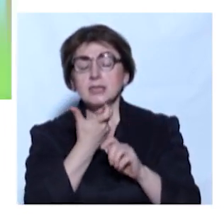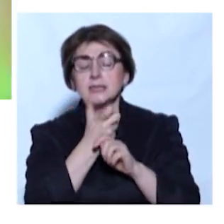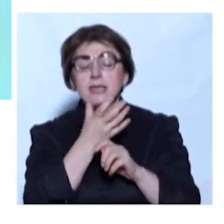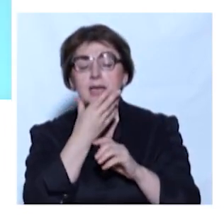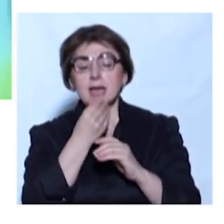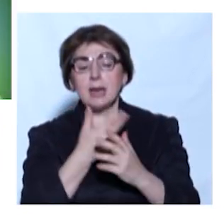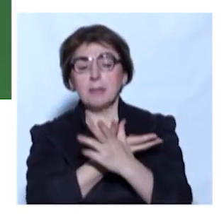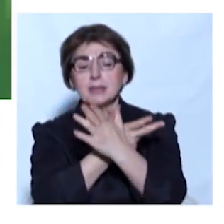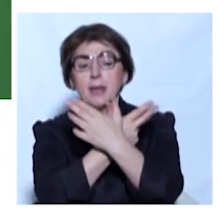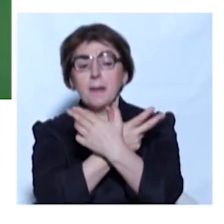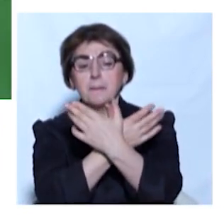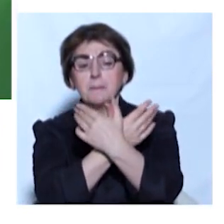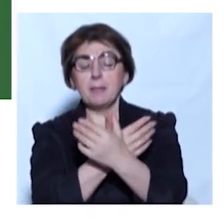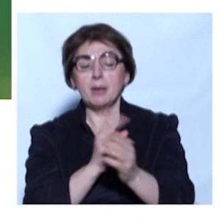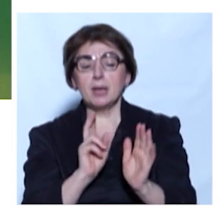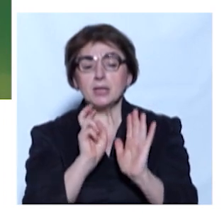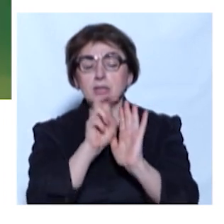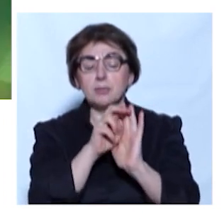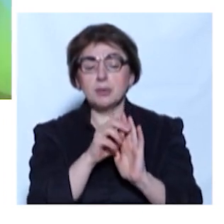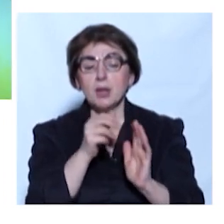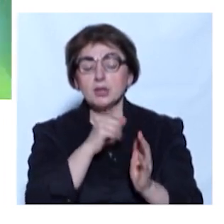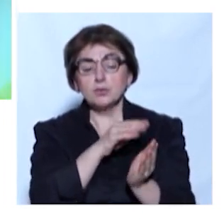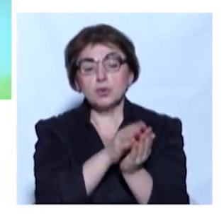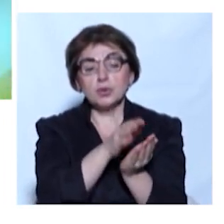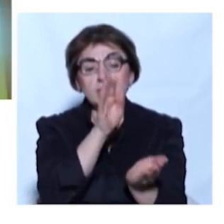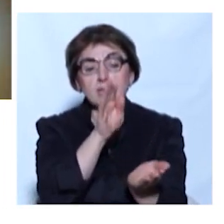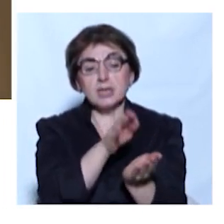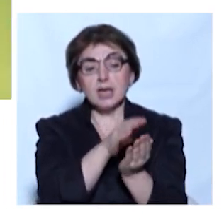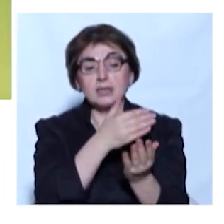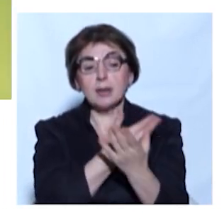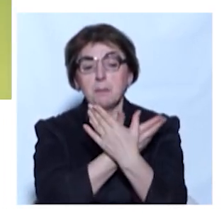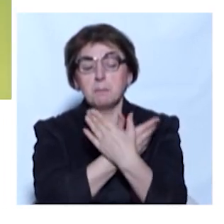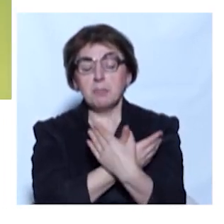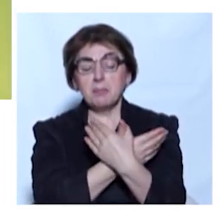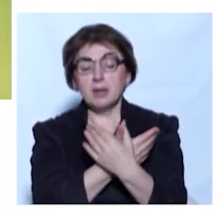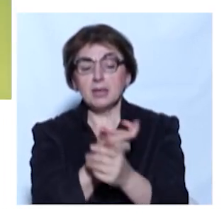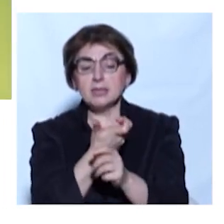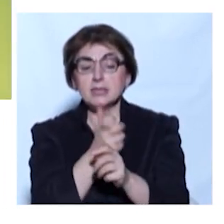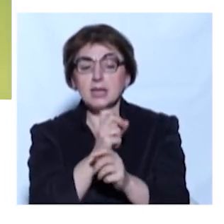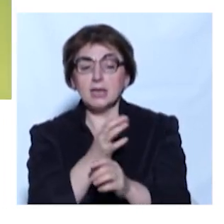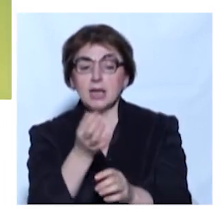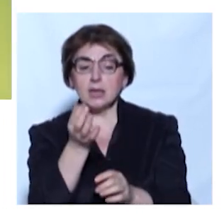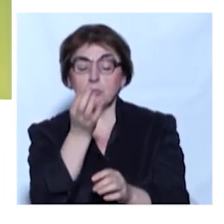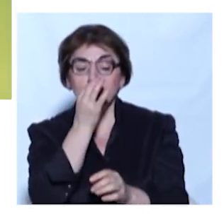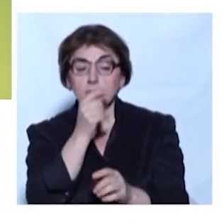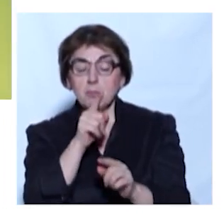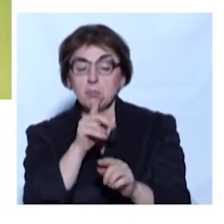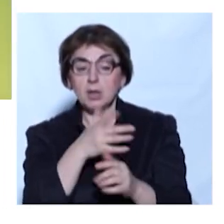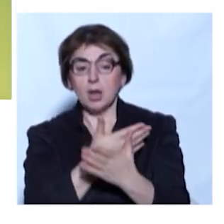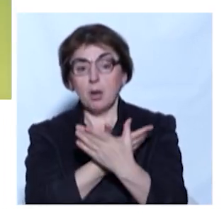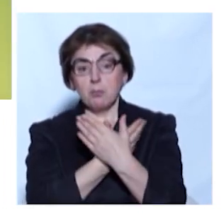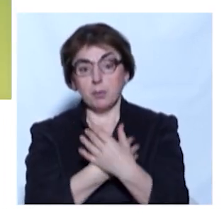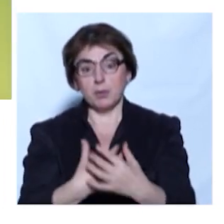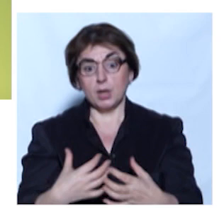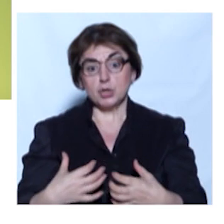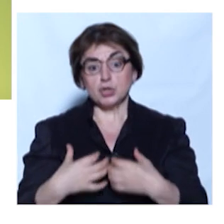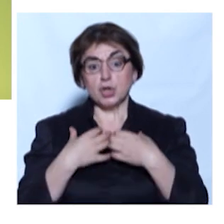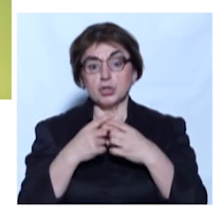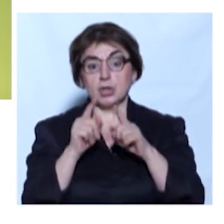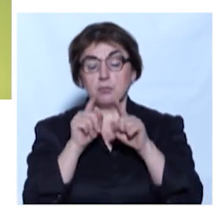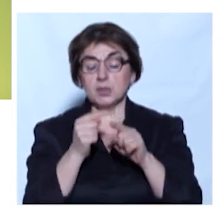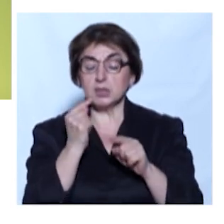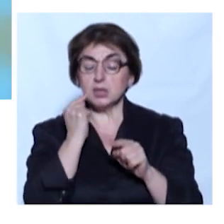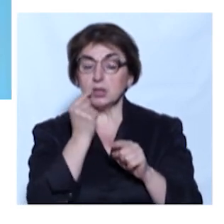შეფრინდა. ნიანგს პეპელა ძალიან მოეწონა, მაგრამ პეპელას მისი ბასრი კბილების ძალიან შეეშინდა. ამიტომ